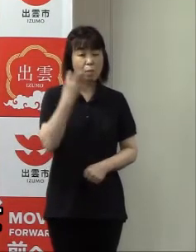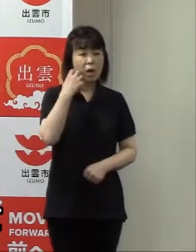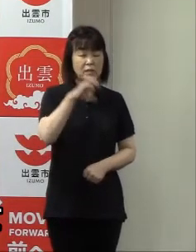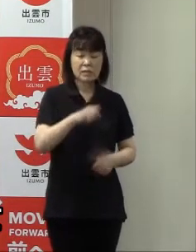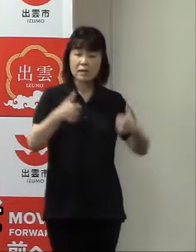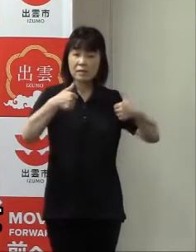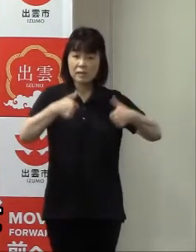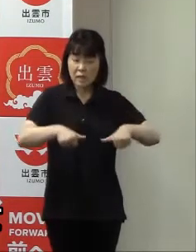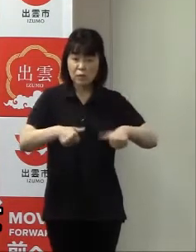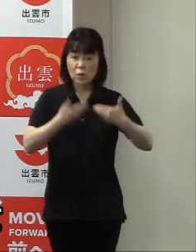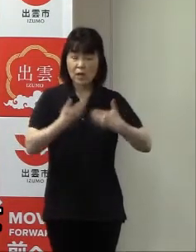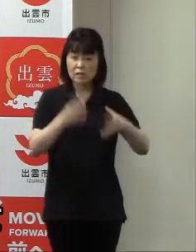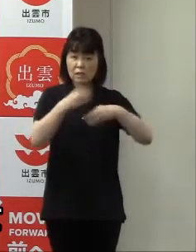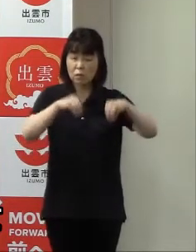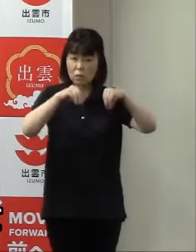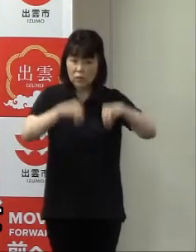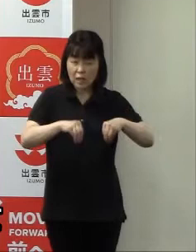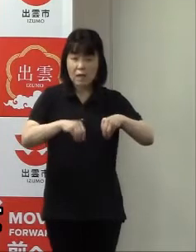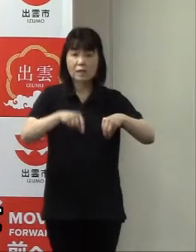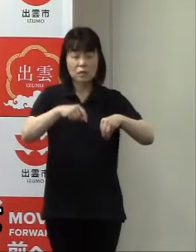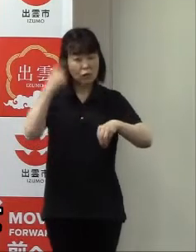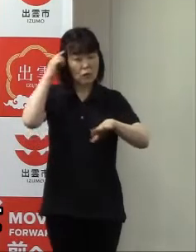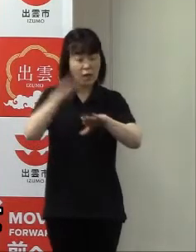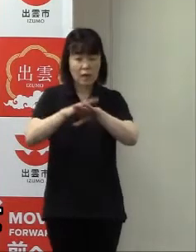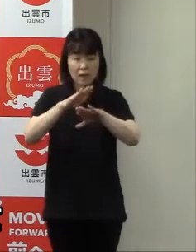定というところは譲らずに、